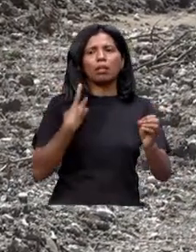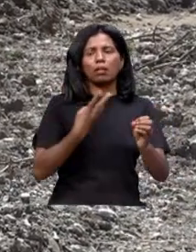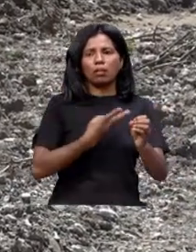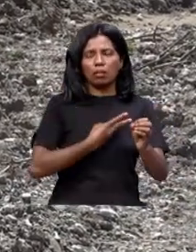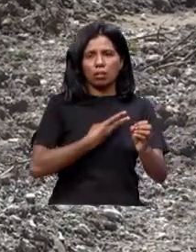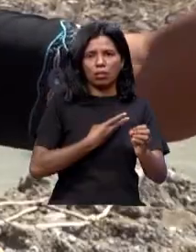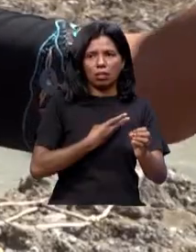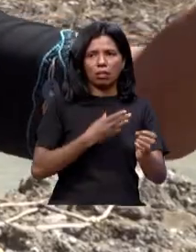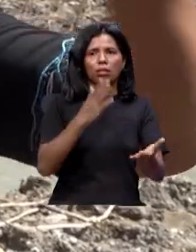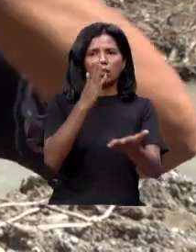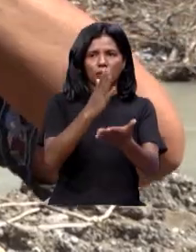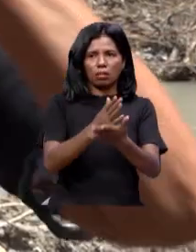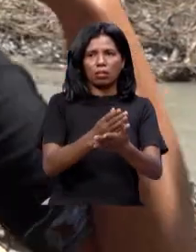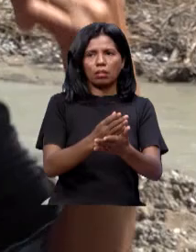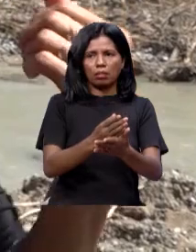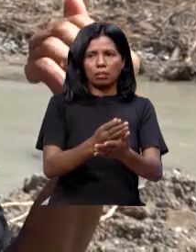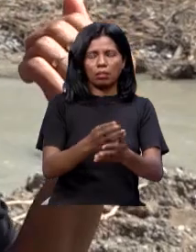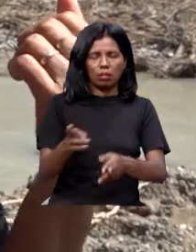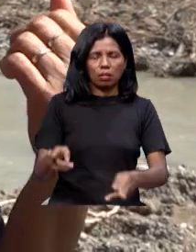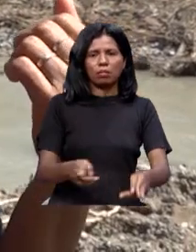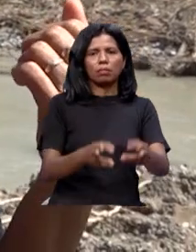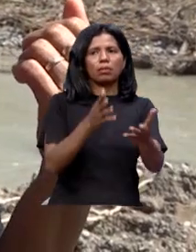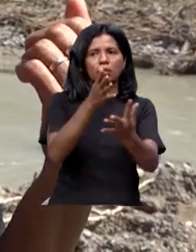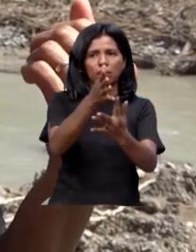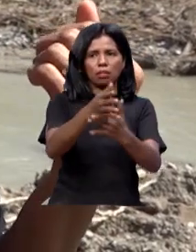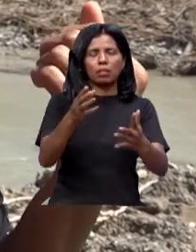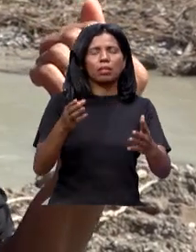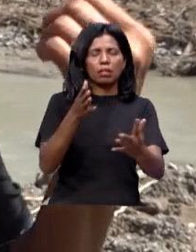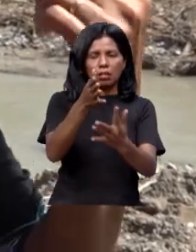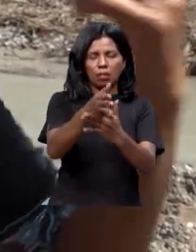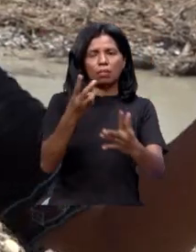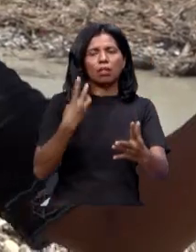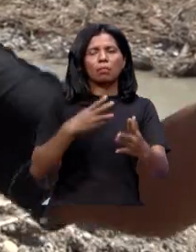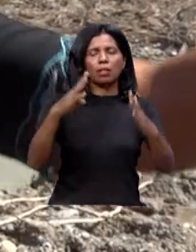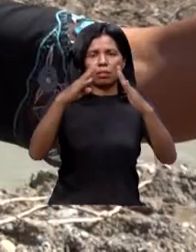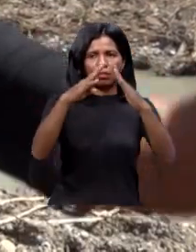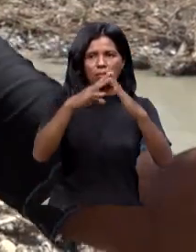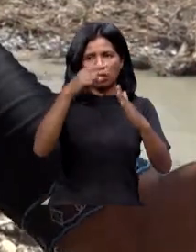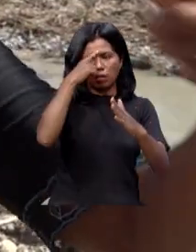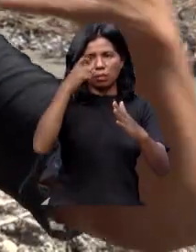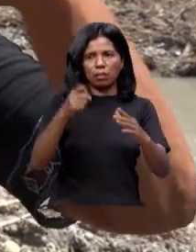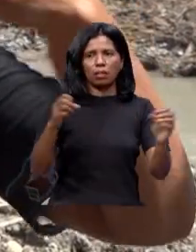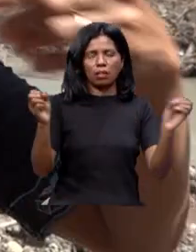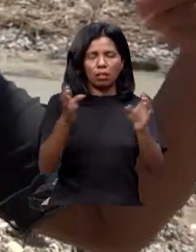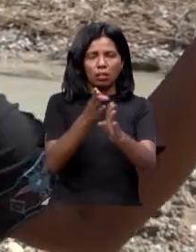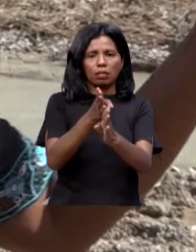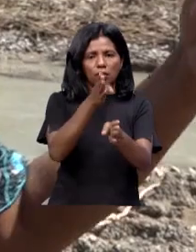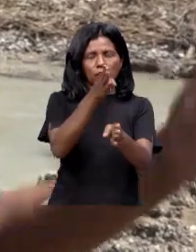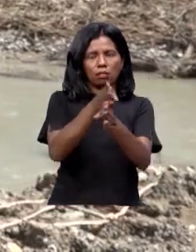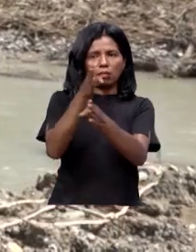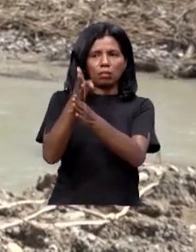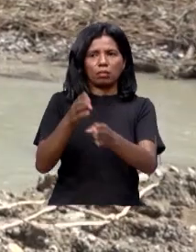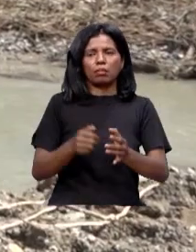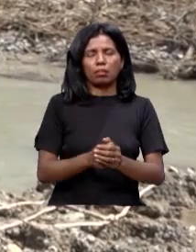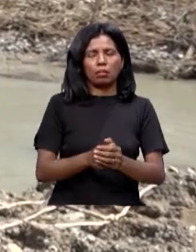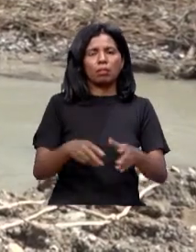sobuna ba takafali ne depois mota tamatir estrada estrada ami ne uma sirane tamba ne ken la tau beronjo moto bot antau la liutono